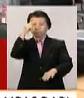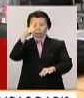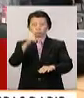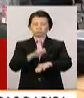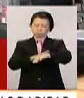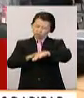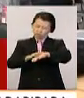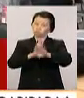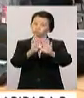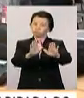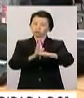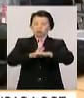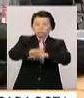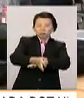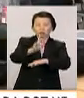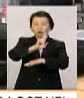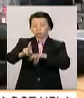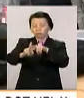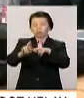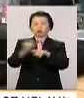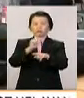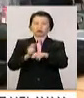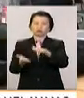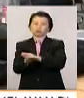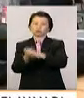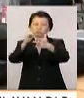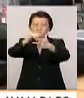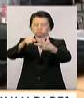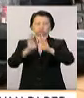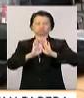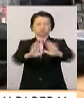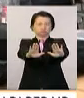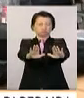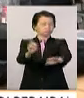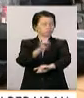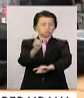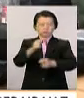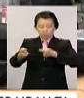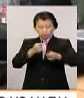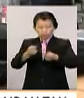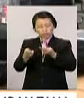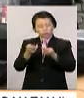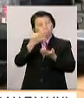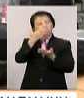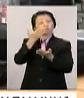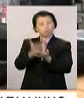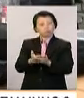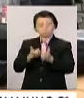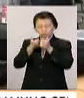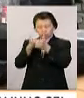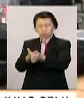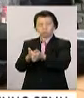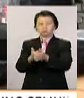perkauman. Pelampau agama juga amalan rasuah. Paling penting, amalan tadbir urus yang baik berlandaskan